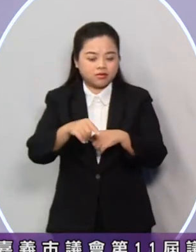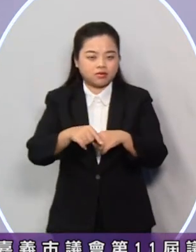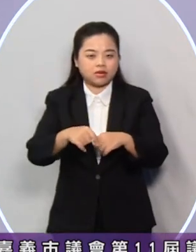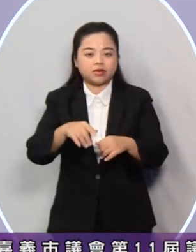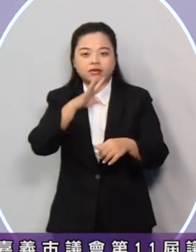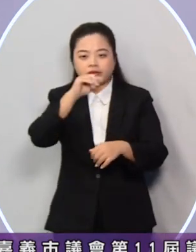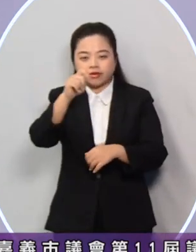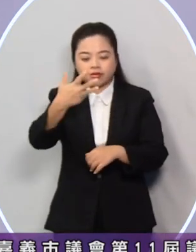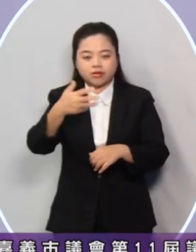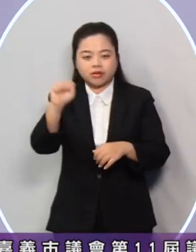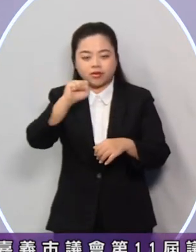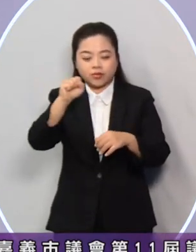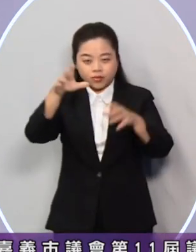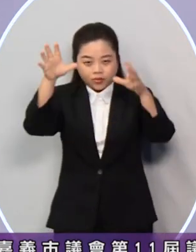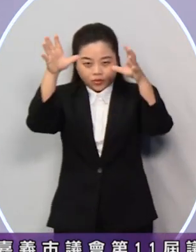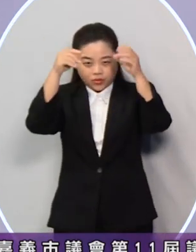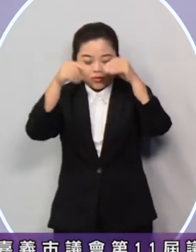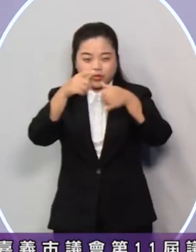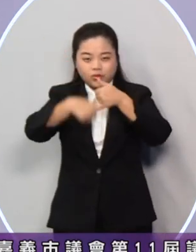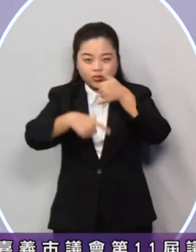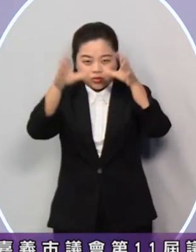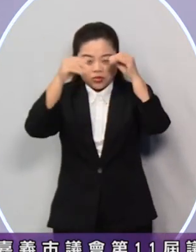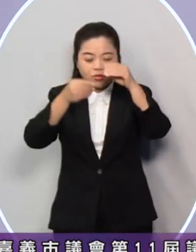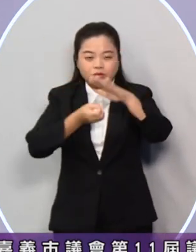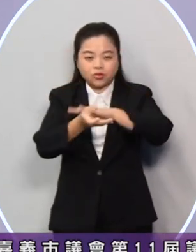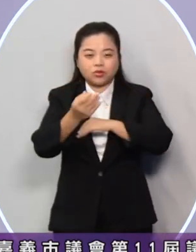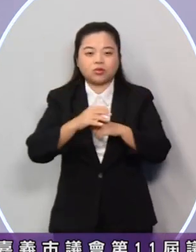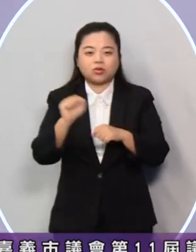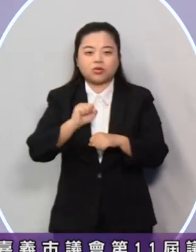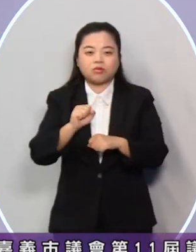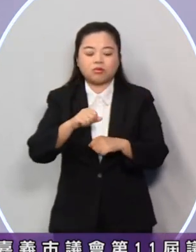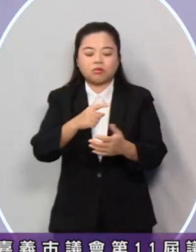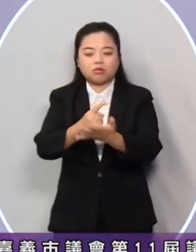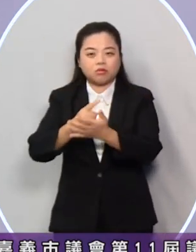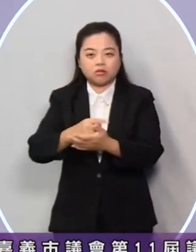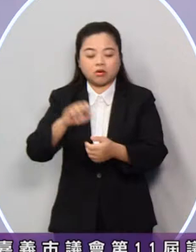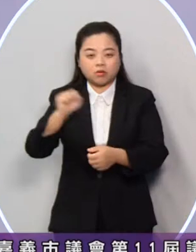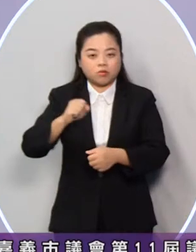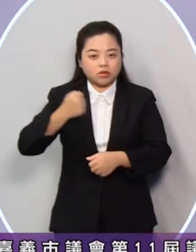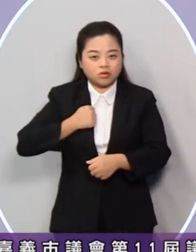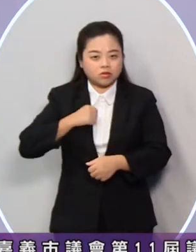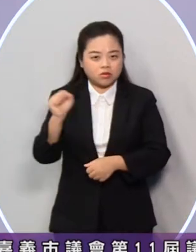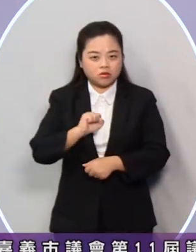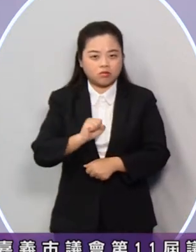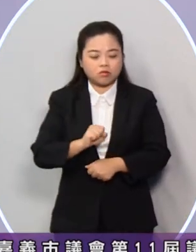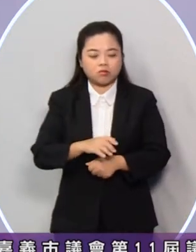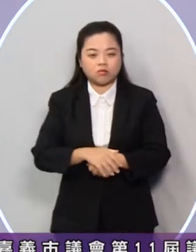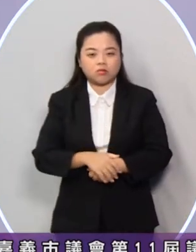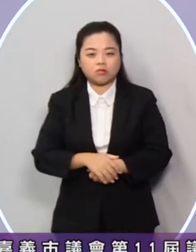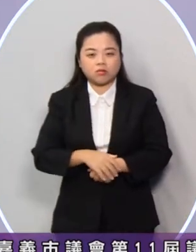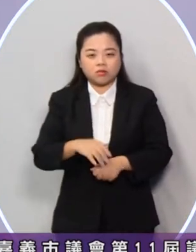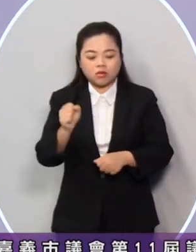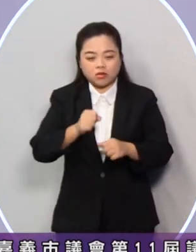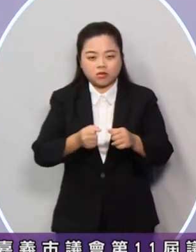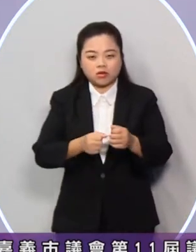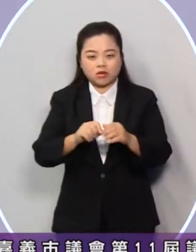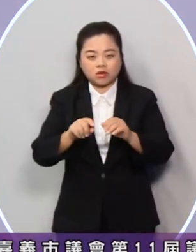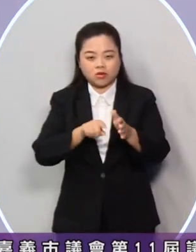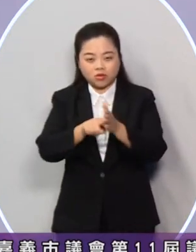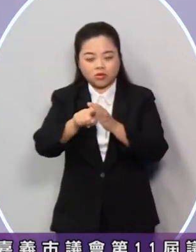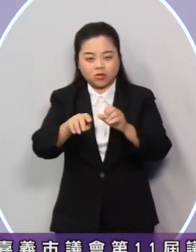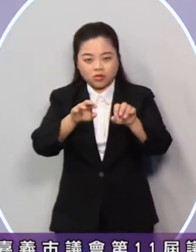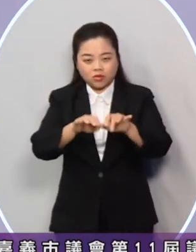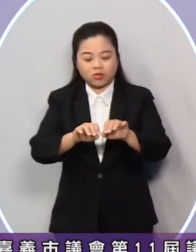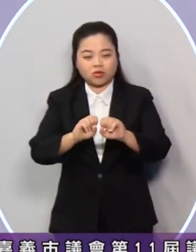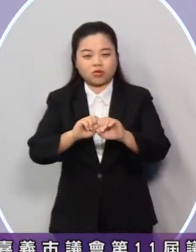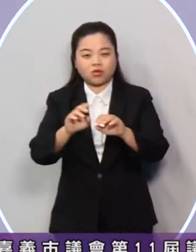不能接受个资，人民就不应该有知的权利，不能发布有个资的通气专刊， 不能提醒夜